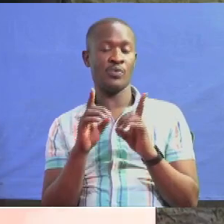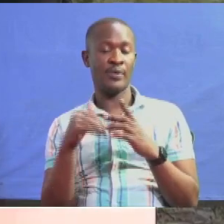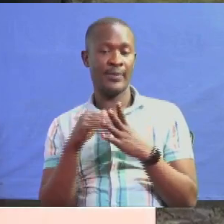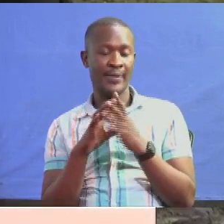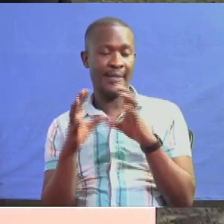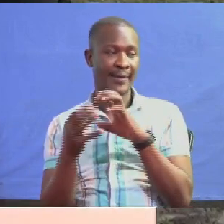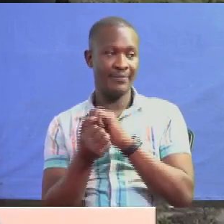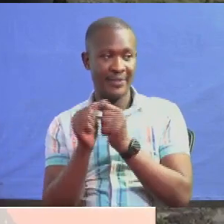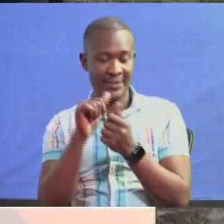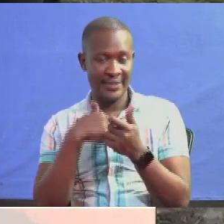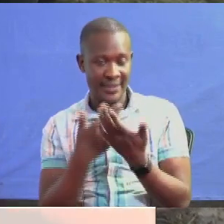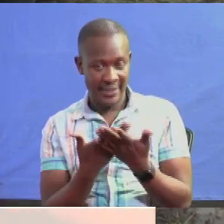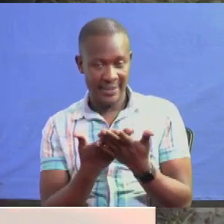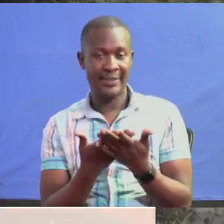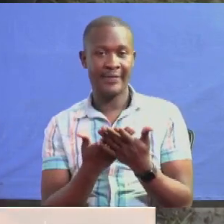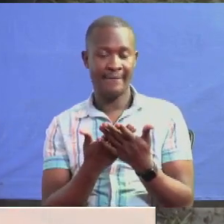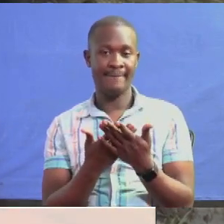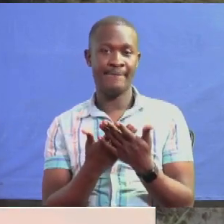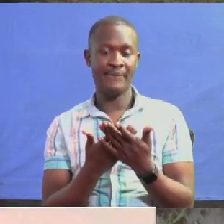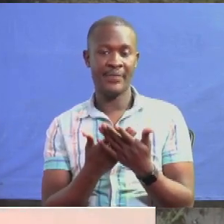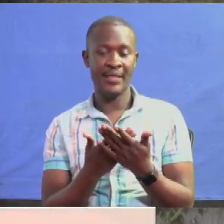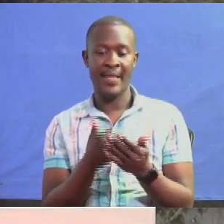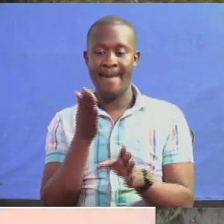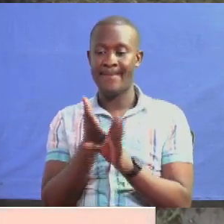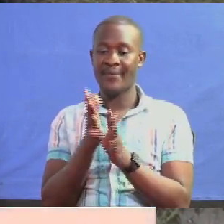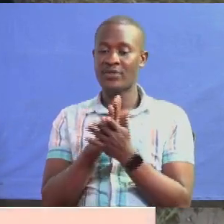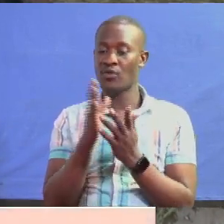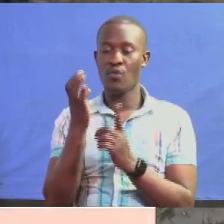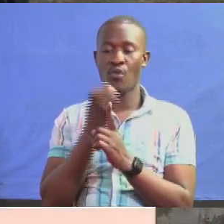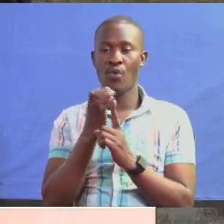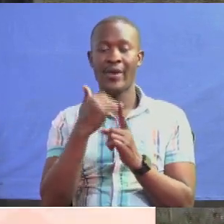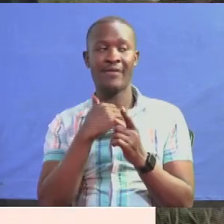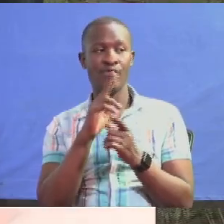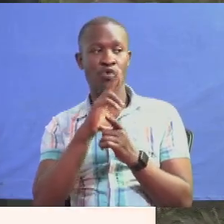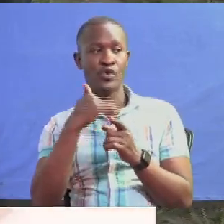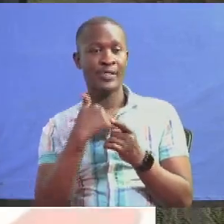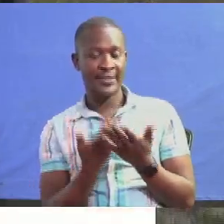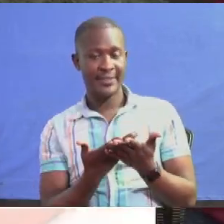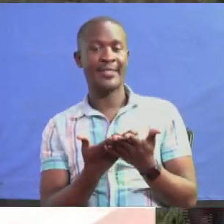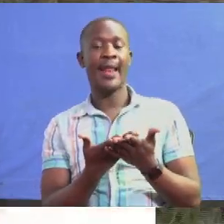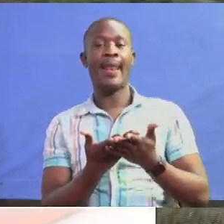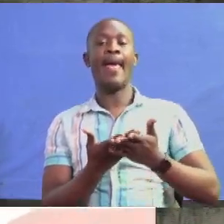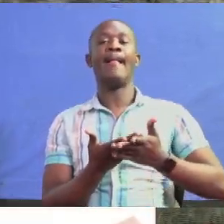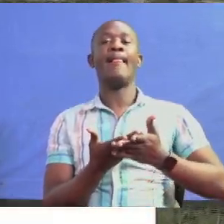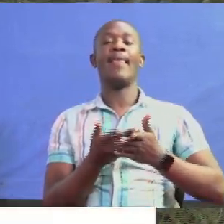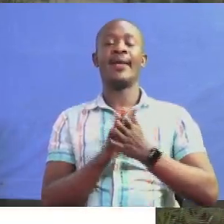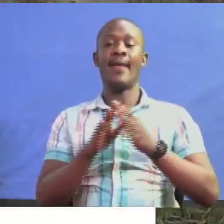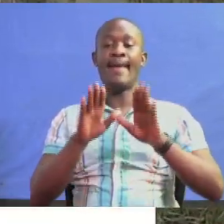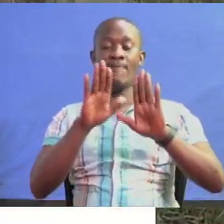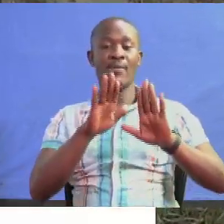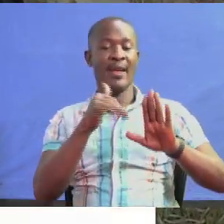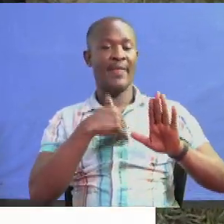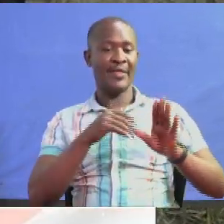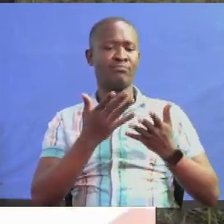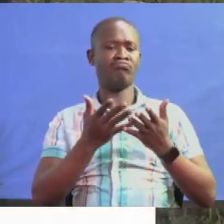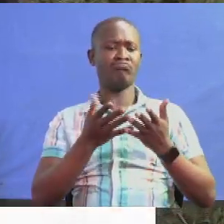change. Katika upanzi wa miti, wataalamu wa mazingira wamehimiza utumizi wa miche inayofaa, hususan ukizingatia hali